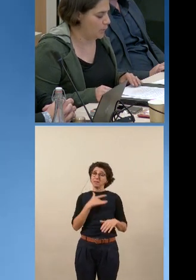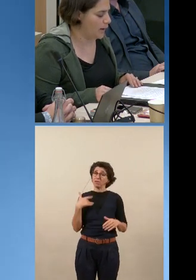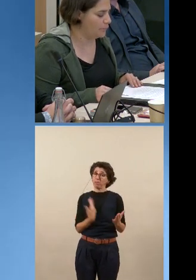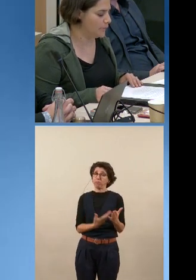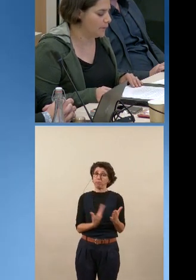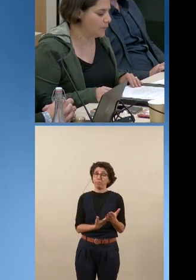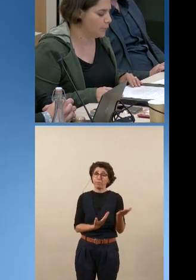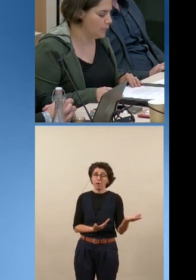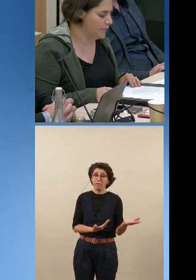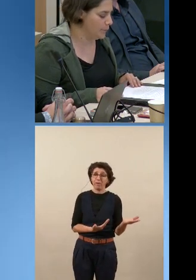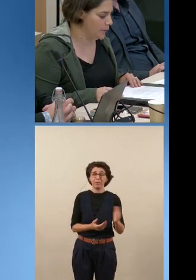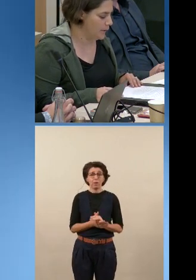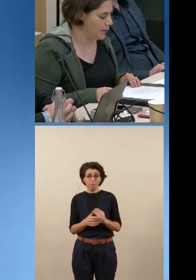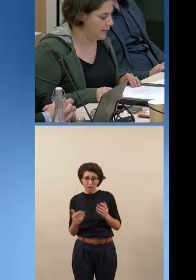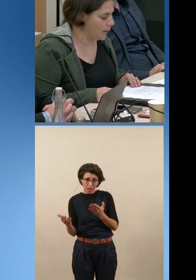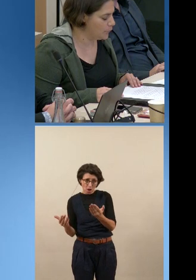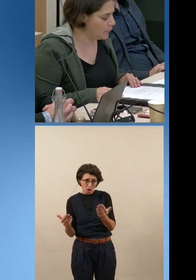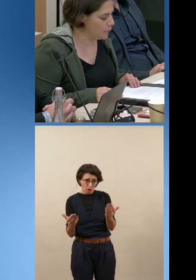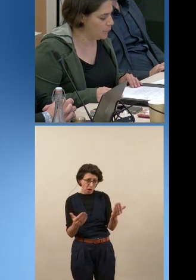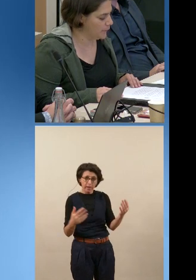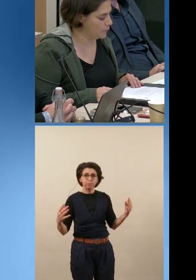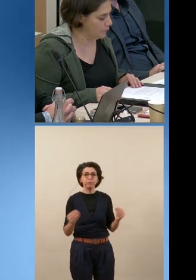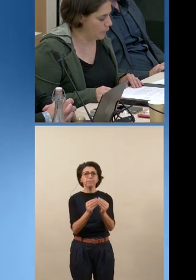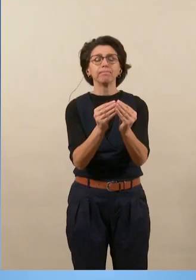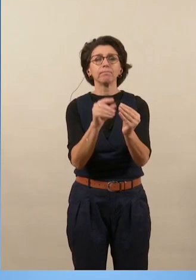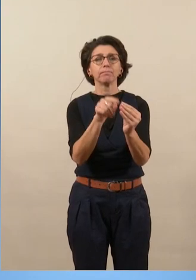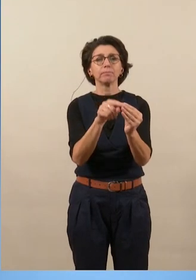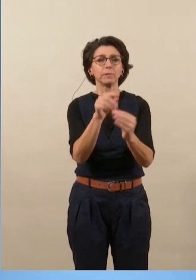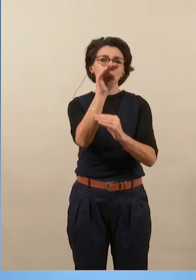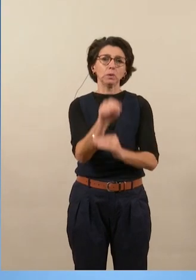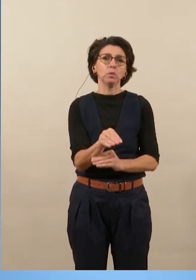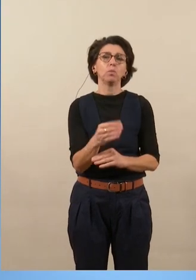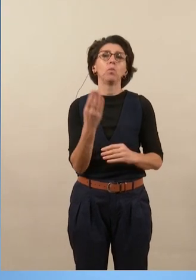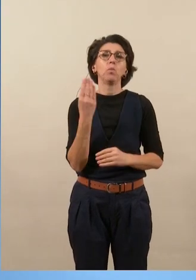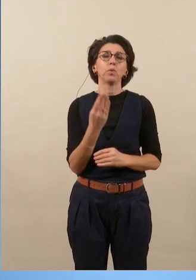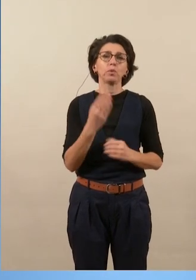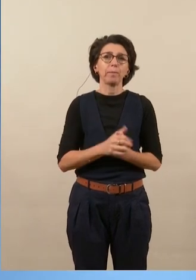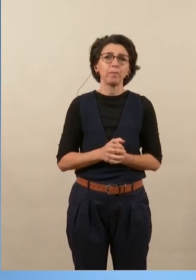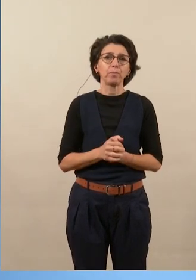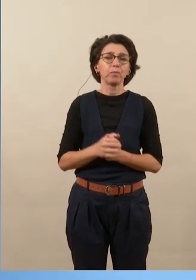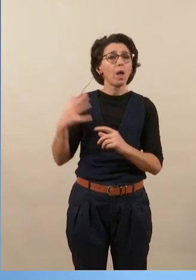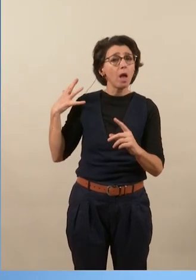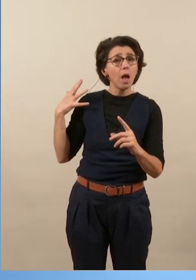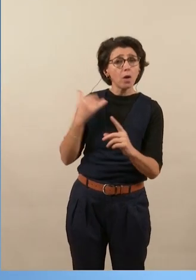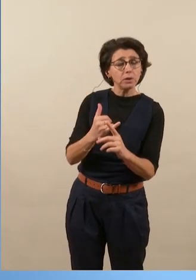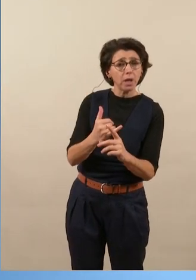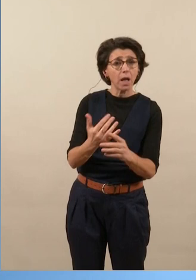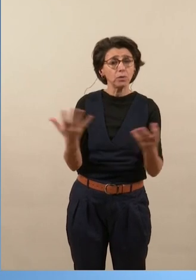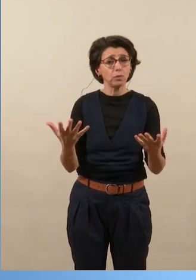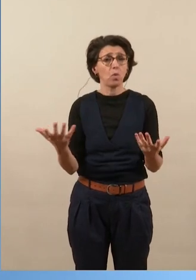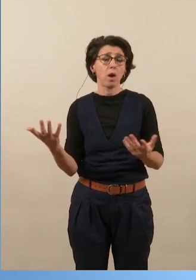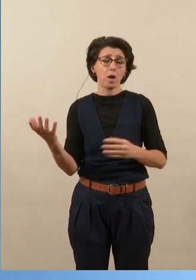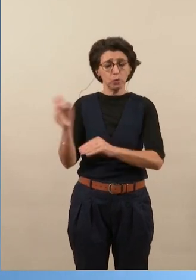au carrefour d'attentes multiples et d'un besoin de protection fort dans un contexte marqué par une offre de soins en